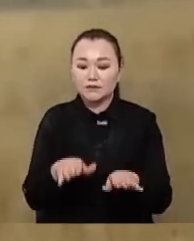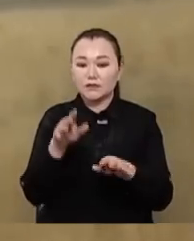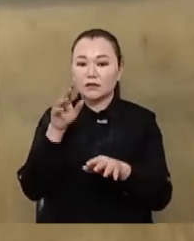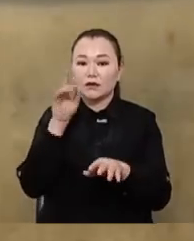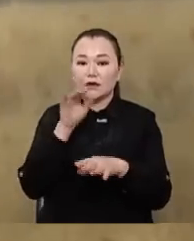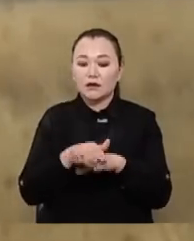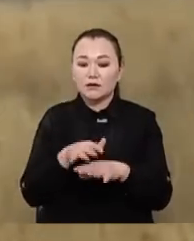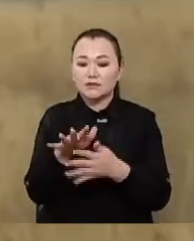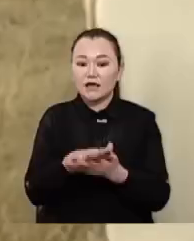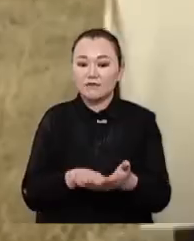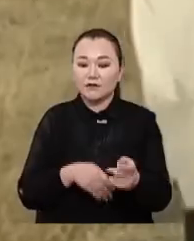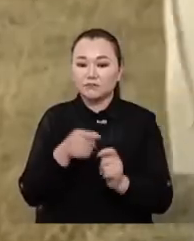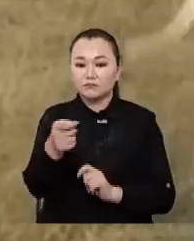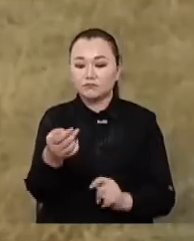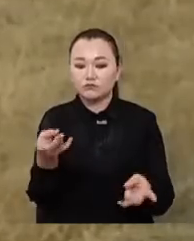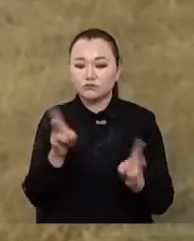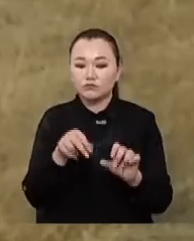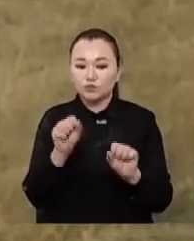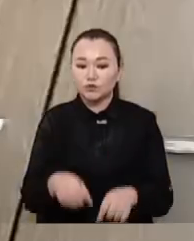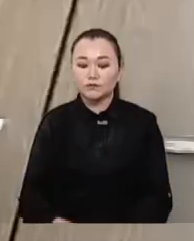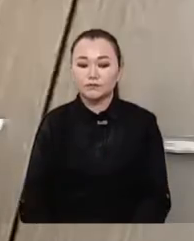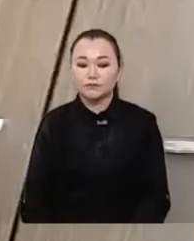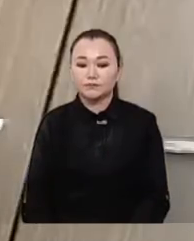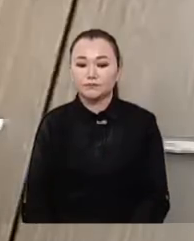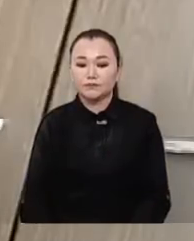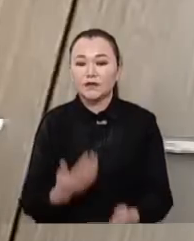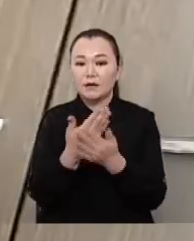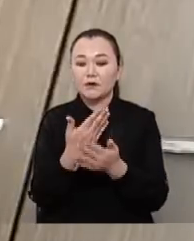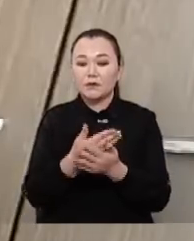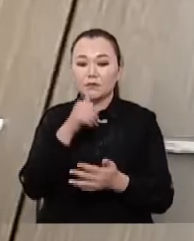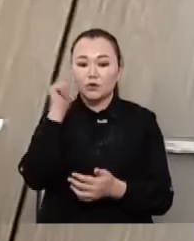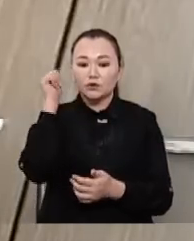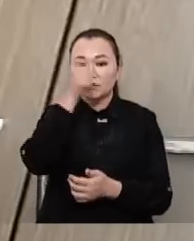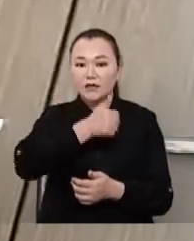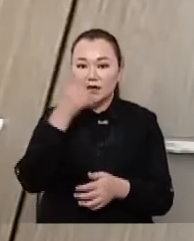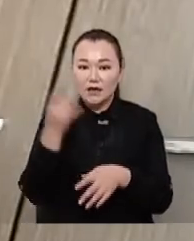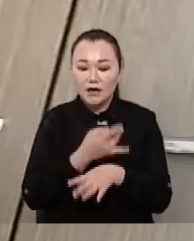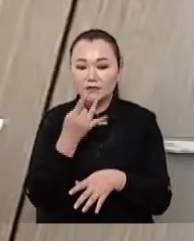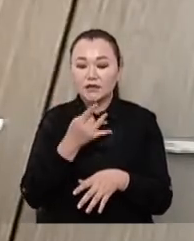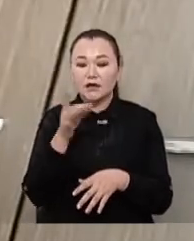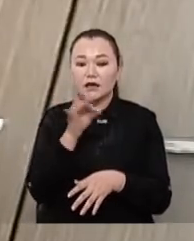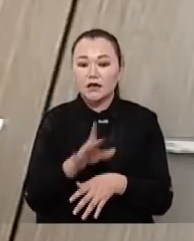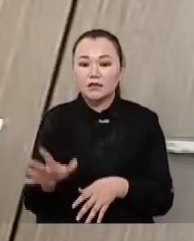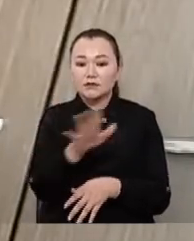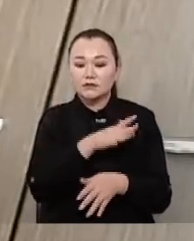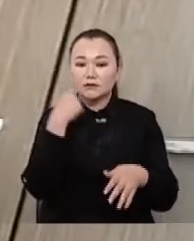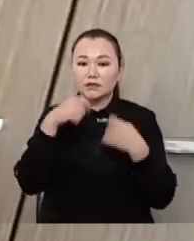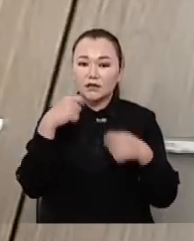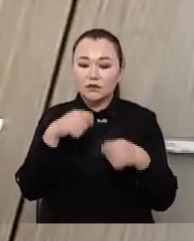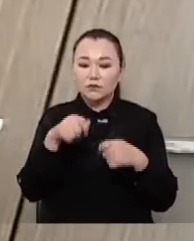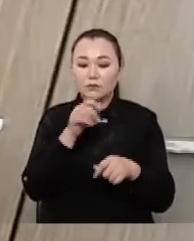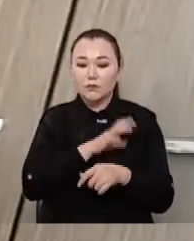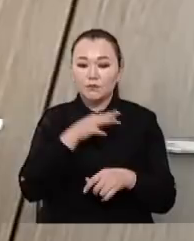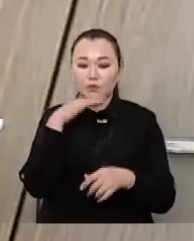атқарушы органға өтініш беруге мүмкіндік болады. Мысалға алдында Аукциондар жарияланған кезде көп